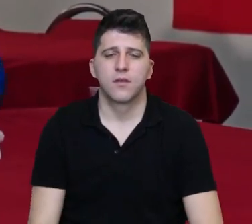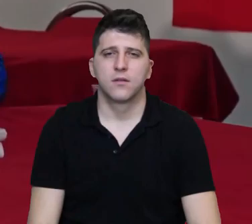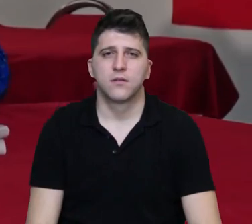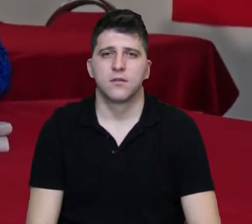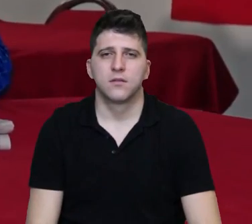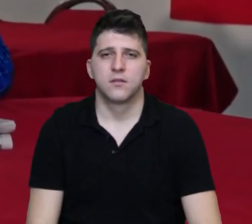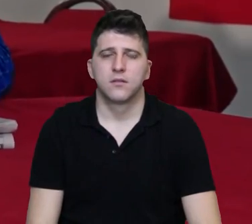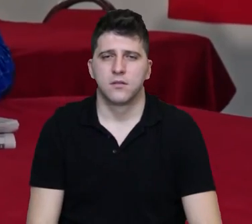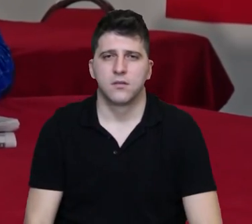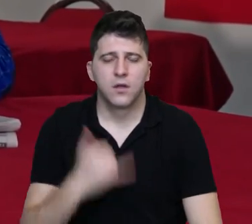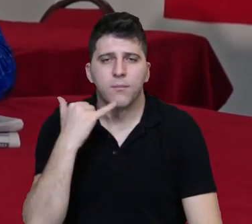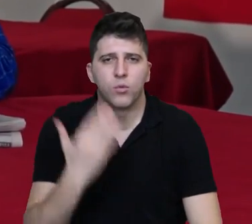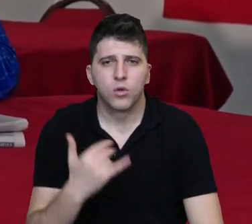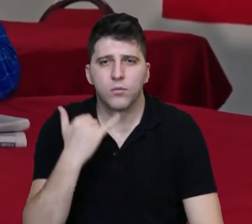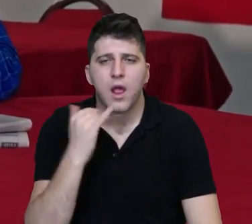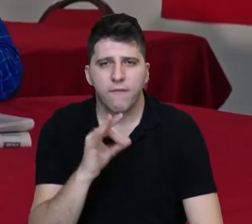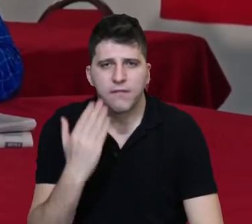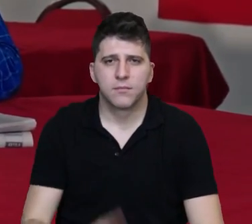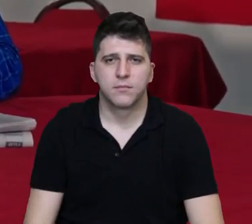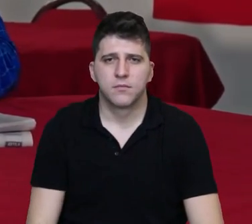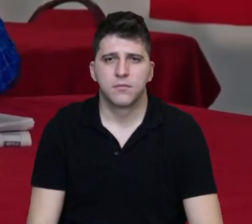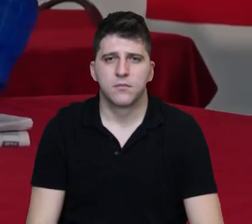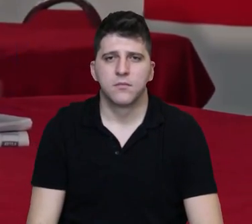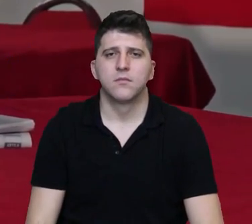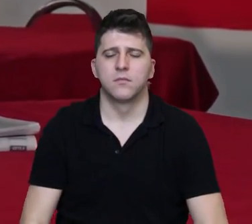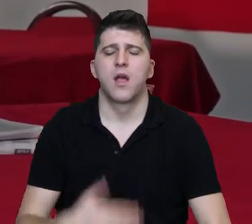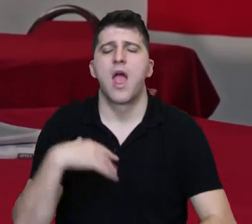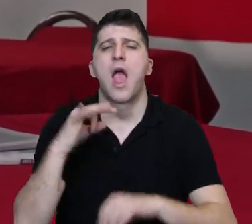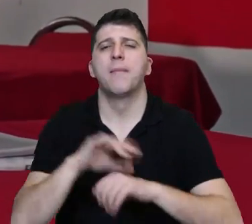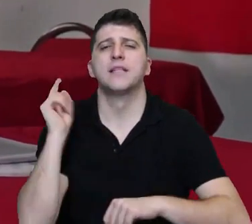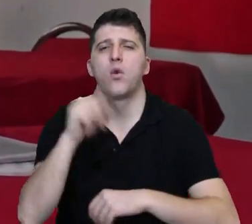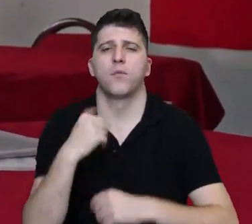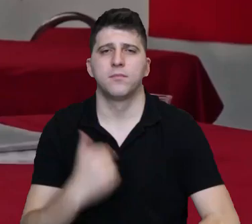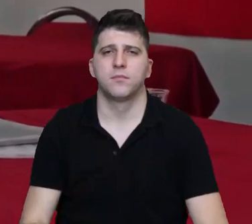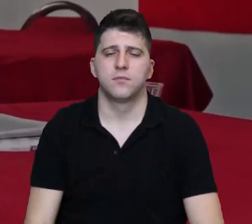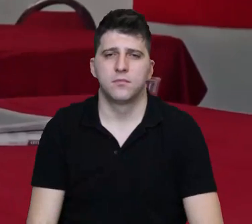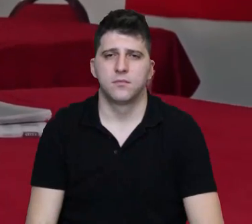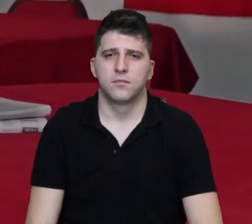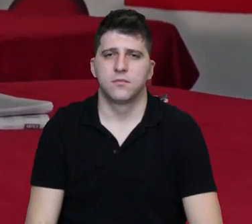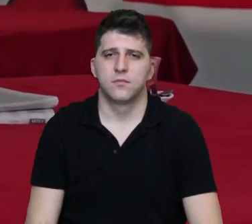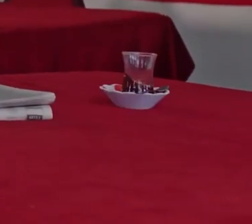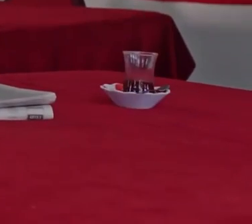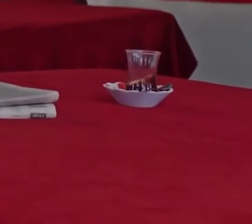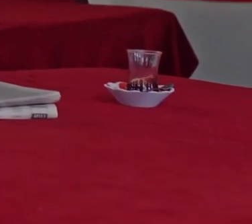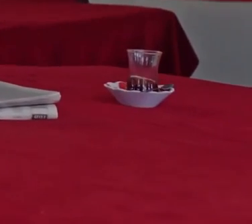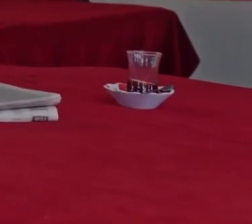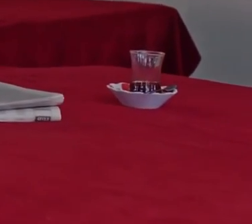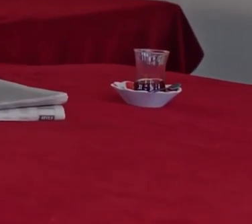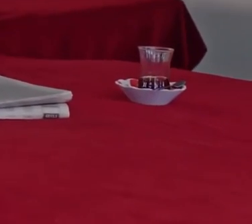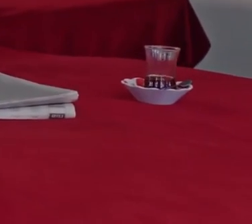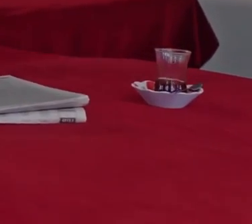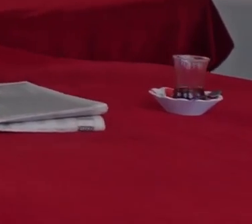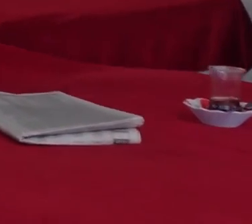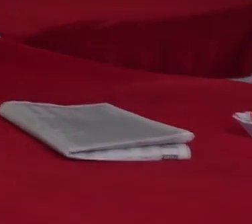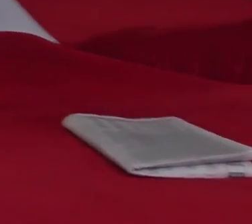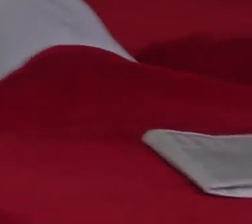aldı. Buyurun efendim. Evet efendim. Uçarak efendim. O fırlayıp giderken Asil masanın altından